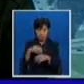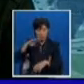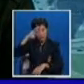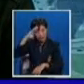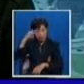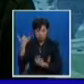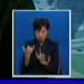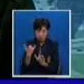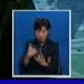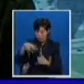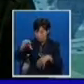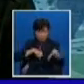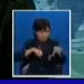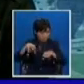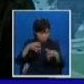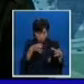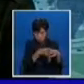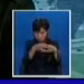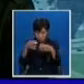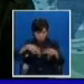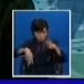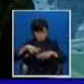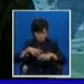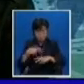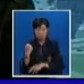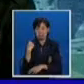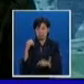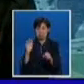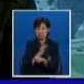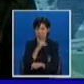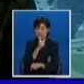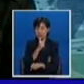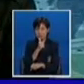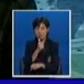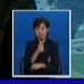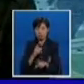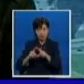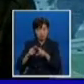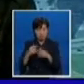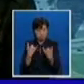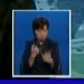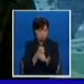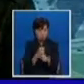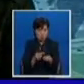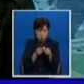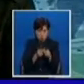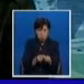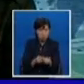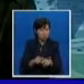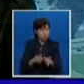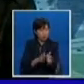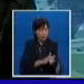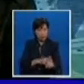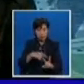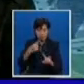ทุกคนก็ทำเต็มความสามารถนะครับช่วยกันดูแลบ้านเมืองเขาก็มาทุ่มเท อยู่กันมาเป็นเดือนไม่มีความย่อ